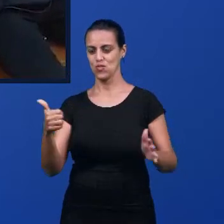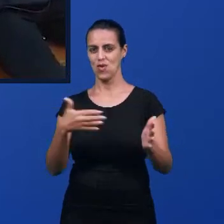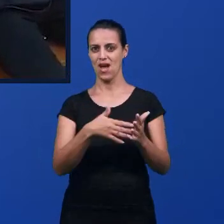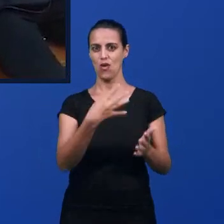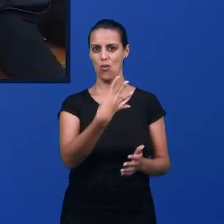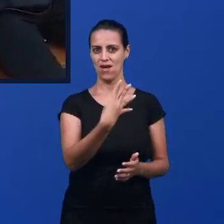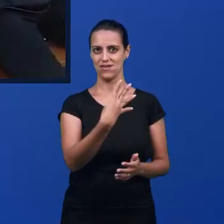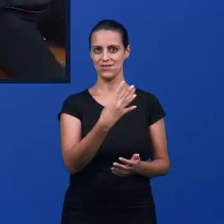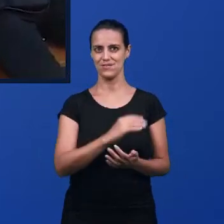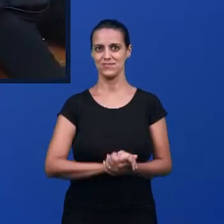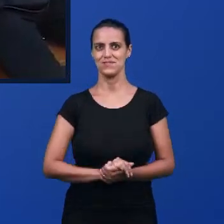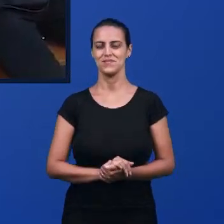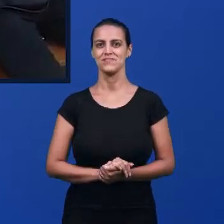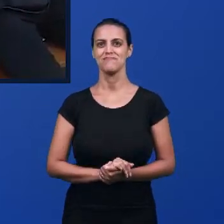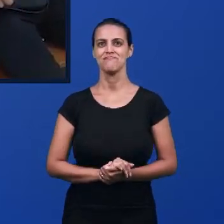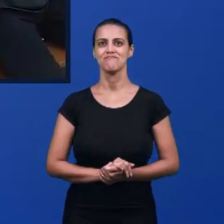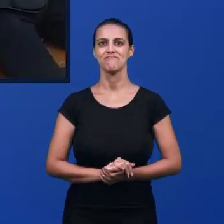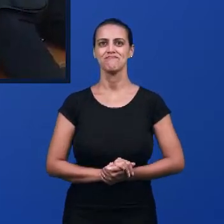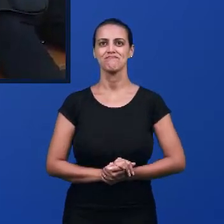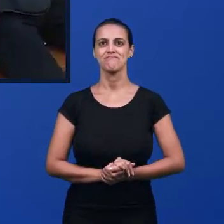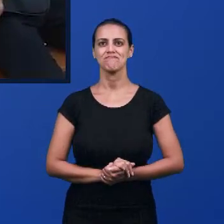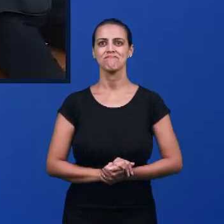1 à 4.